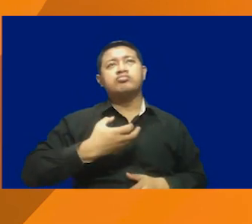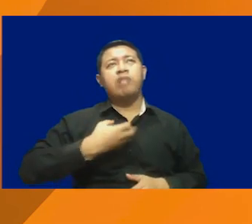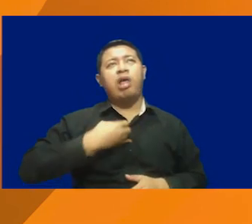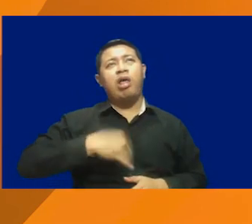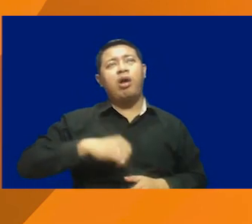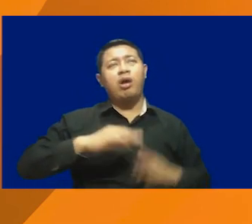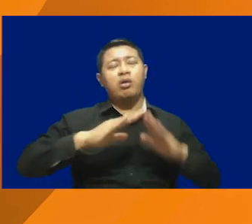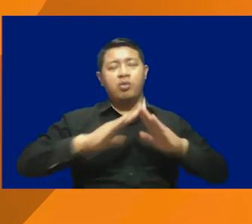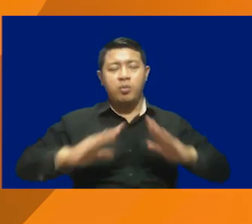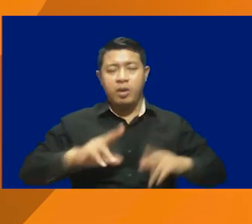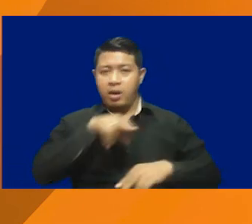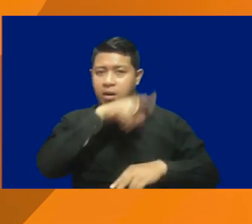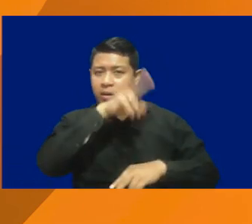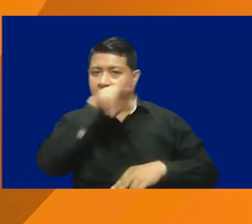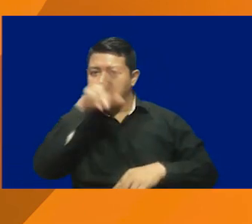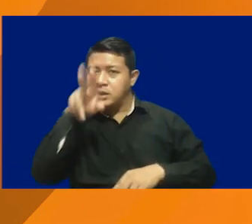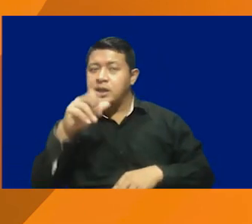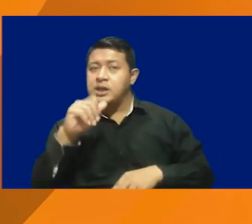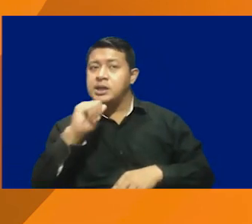tidak betah di rumah,